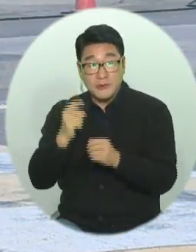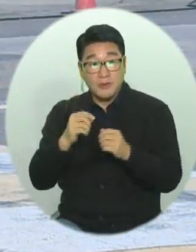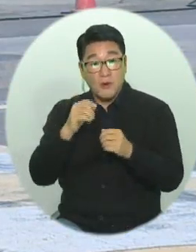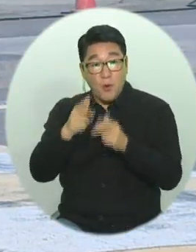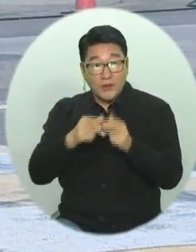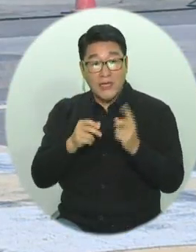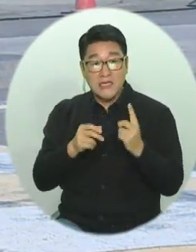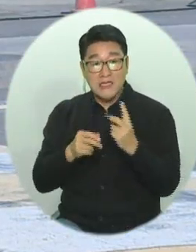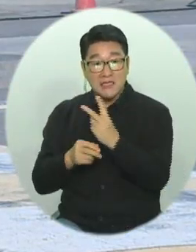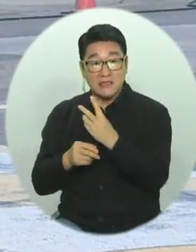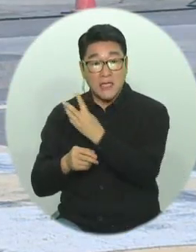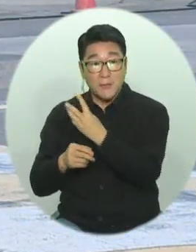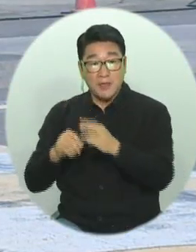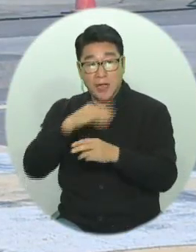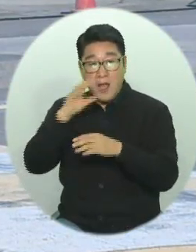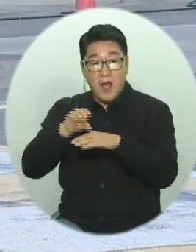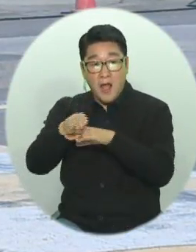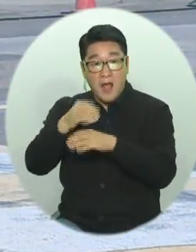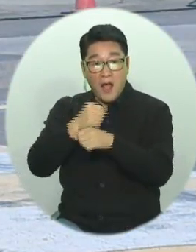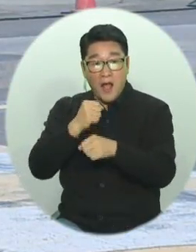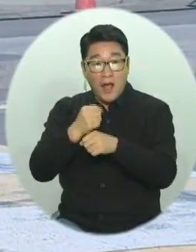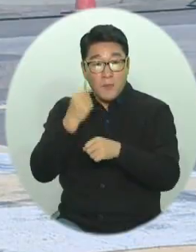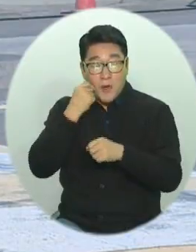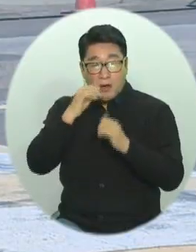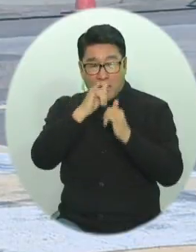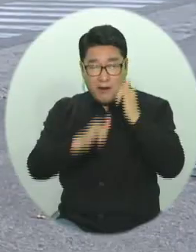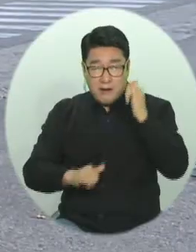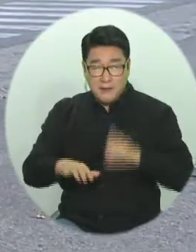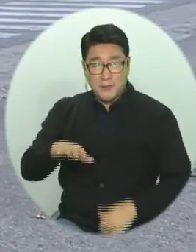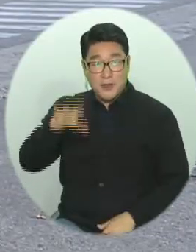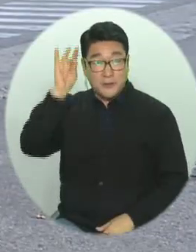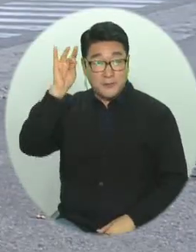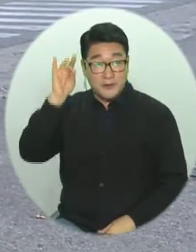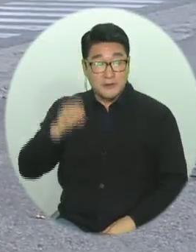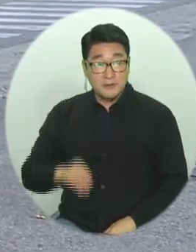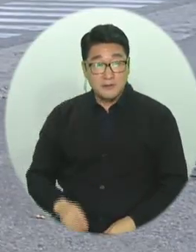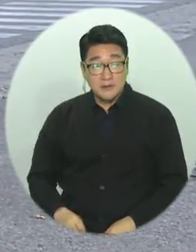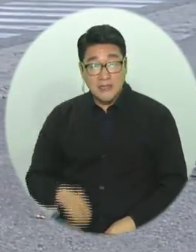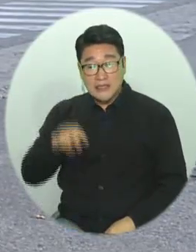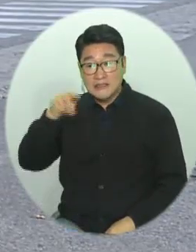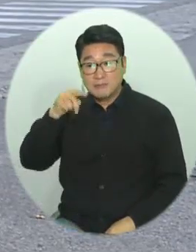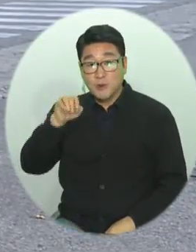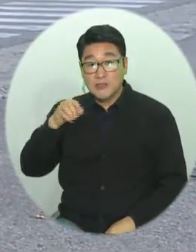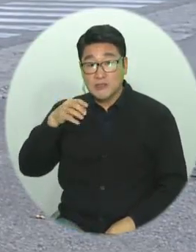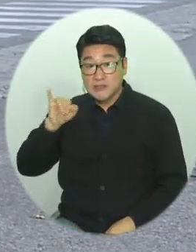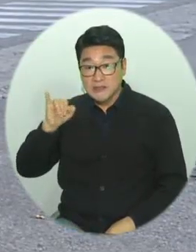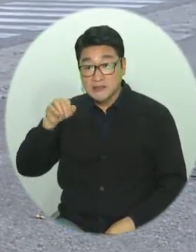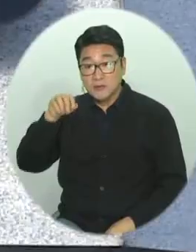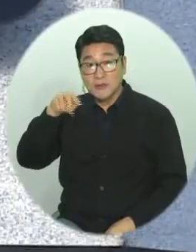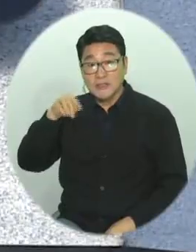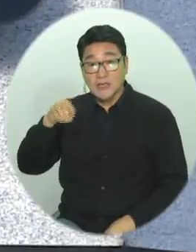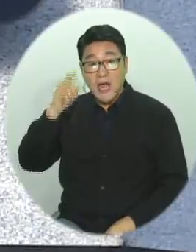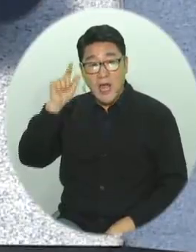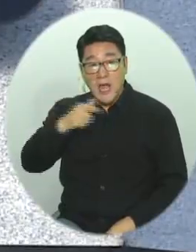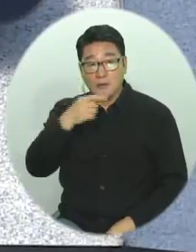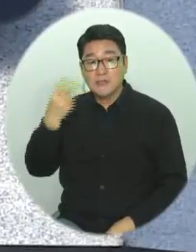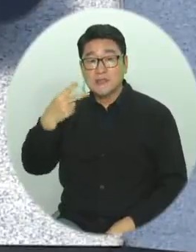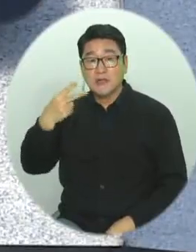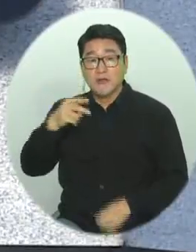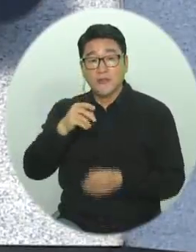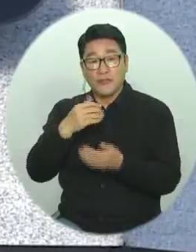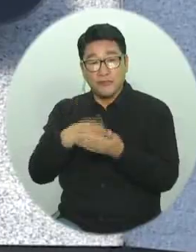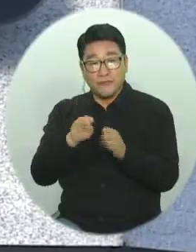2, 3 공장 전체 작업이 중단된 것은 이번이 처음입니다. 스포티지와 셀토스 등 하루 2천여 대의 차량을